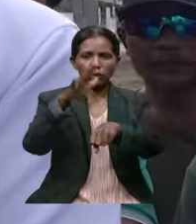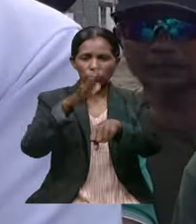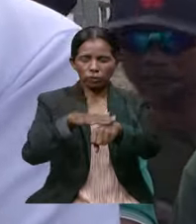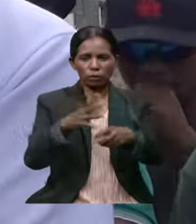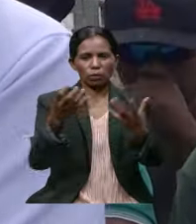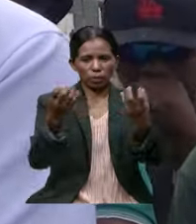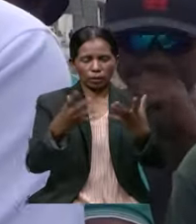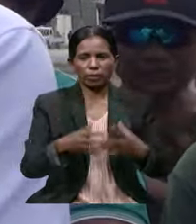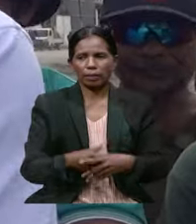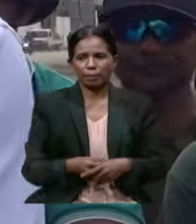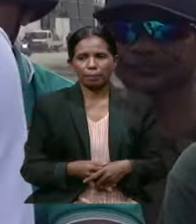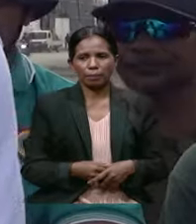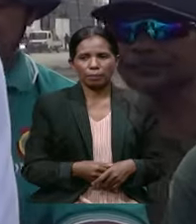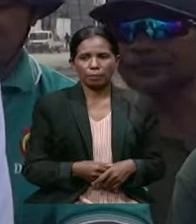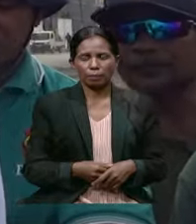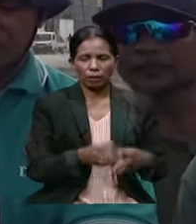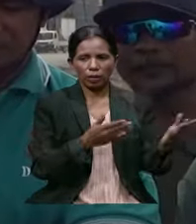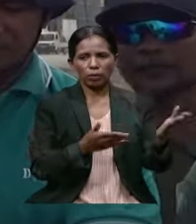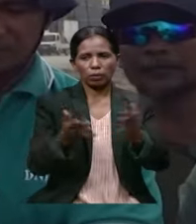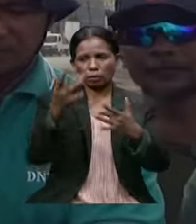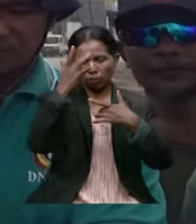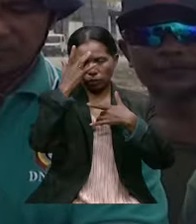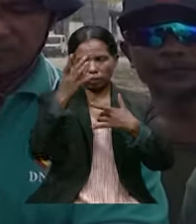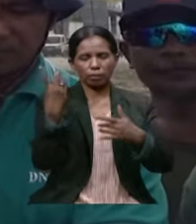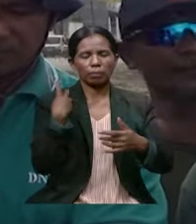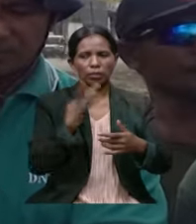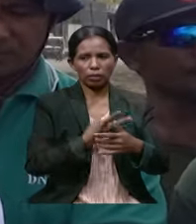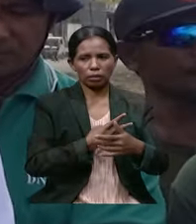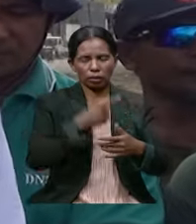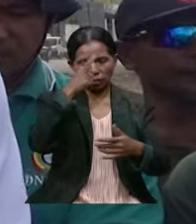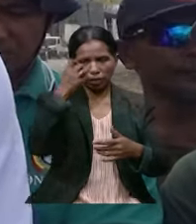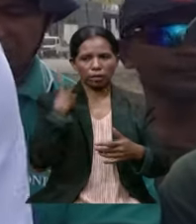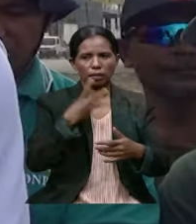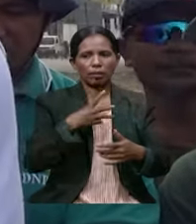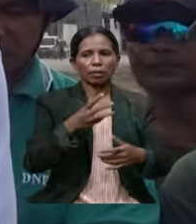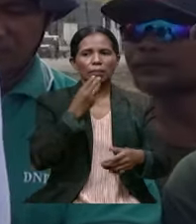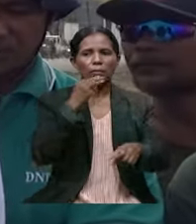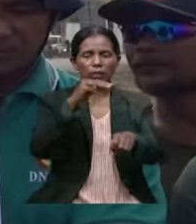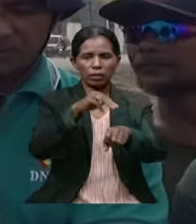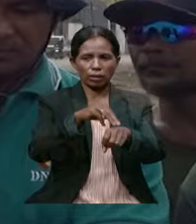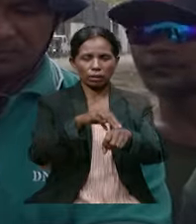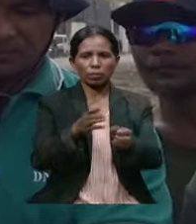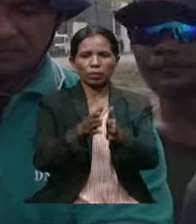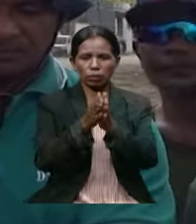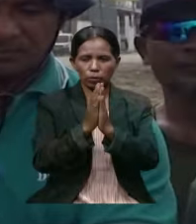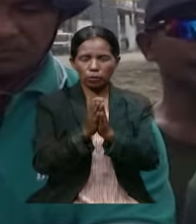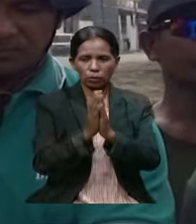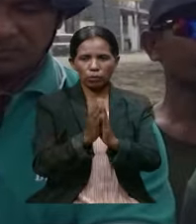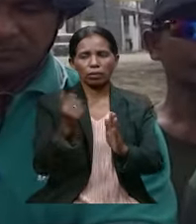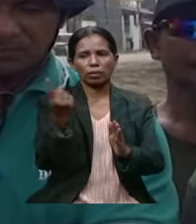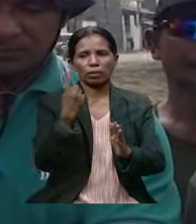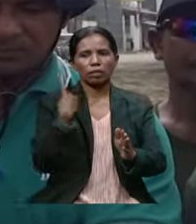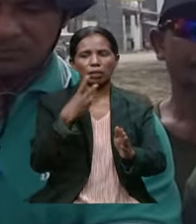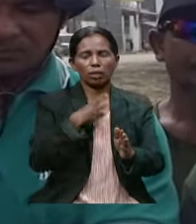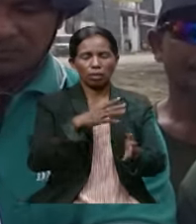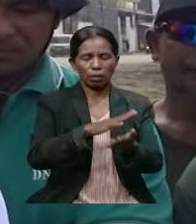Também, eu e moro as baitas, também não tem. Se entender, a mensagem não é mais lenta, o seu lê. Então, casa, para